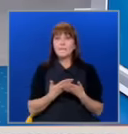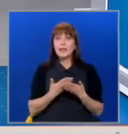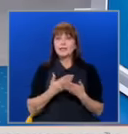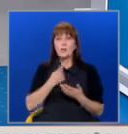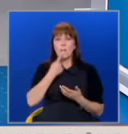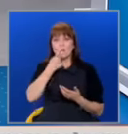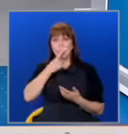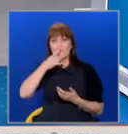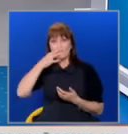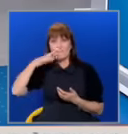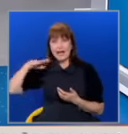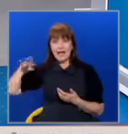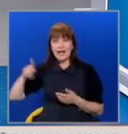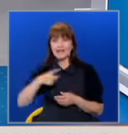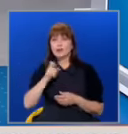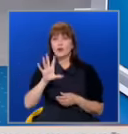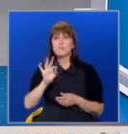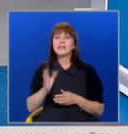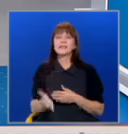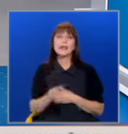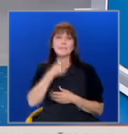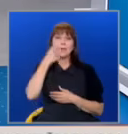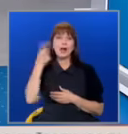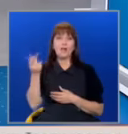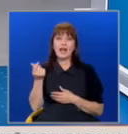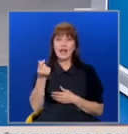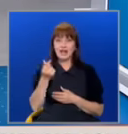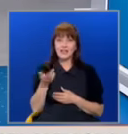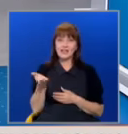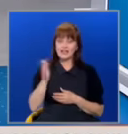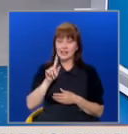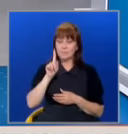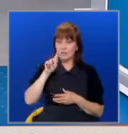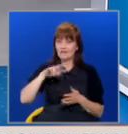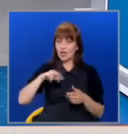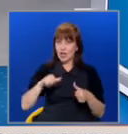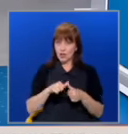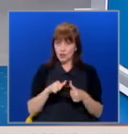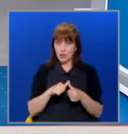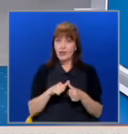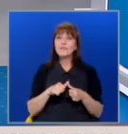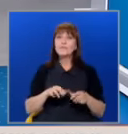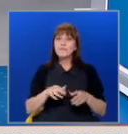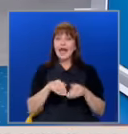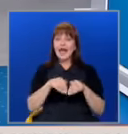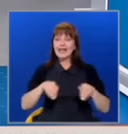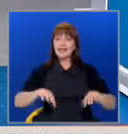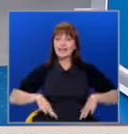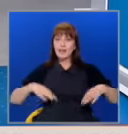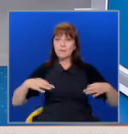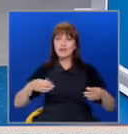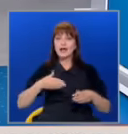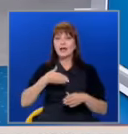близо 1 милиард и 150 милиона лева. След увеличението от 1 юли хората с пенсии под линията на бедност намаляват